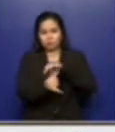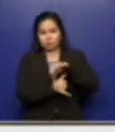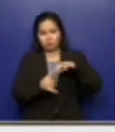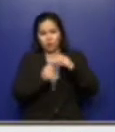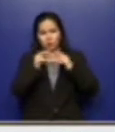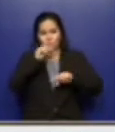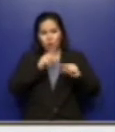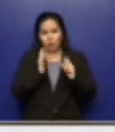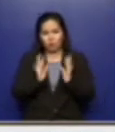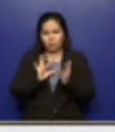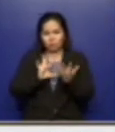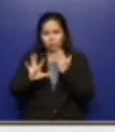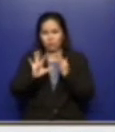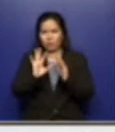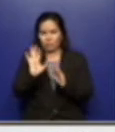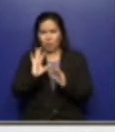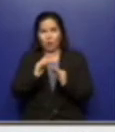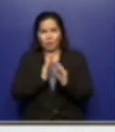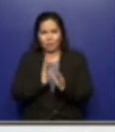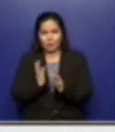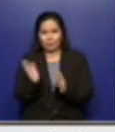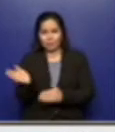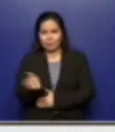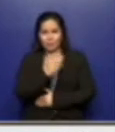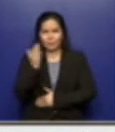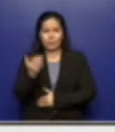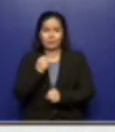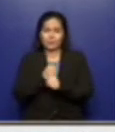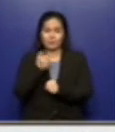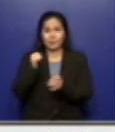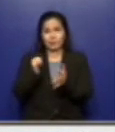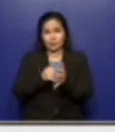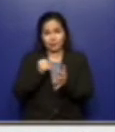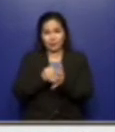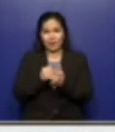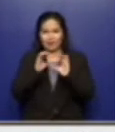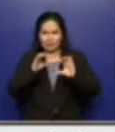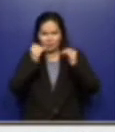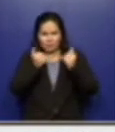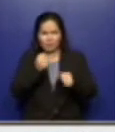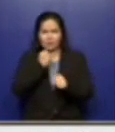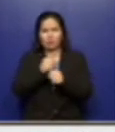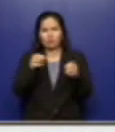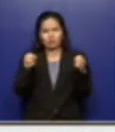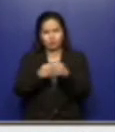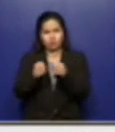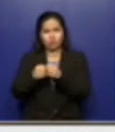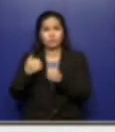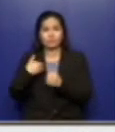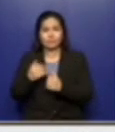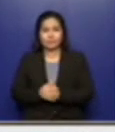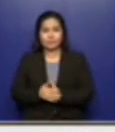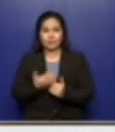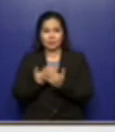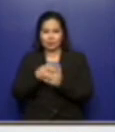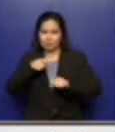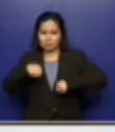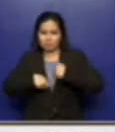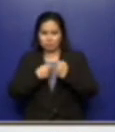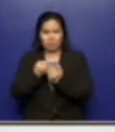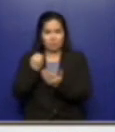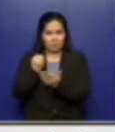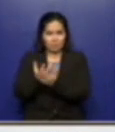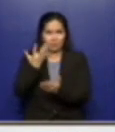ตรวจเชื้อโควิดด้วยไม่เป็นเรื่องที่วุ่นวายอย่างที่รัฐบาลชุดนี้กำลังทำอยู่และใช้งบประมาณอย่างมหาศ